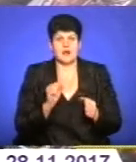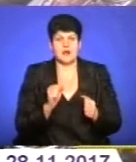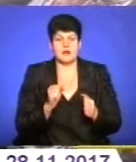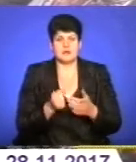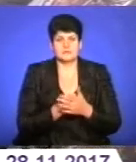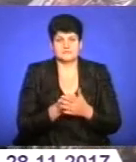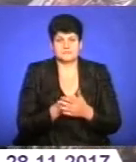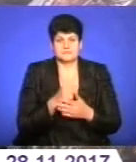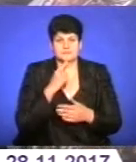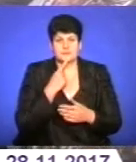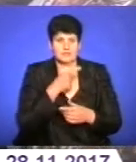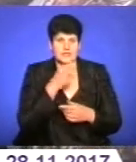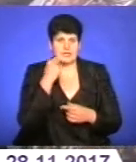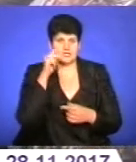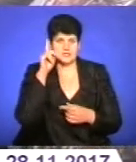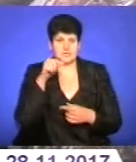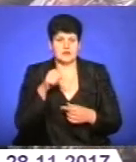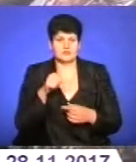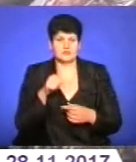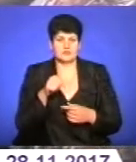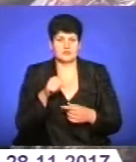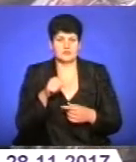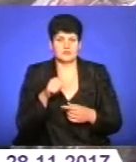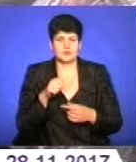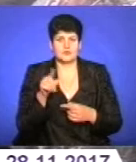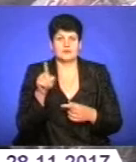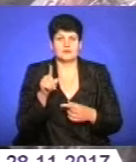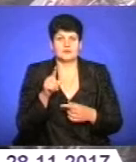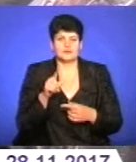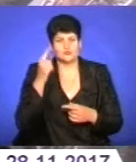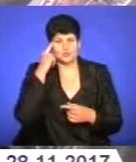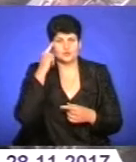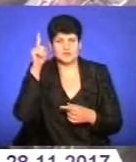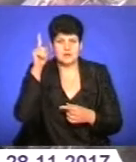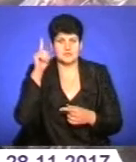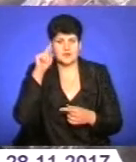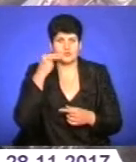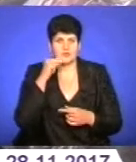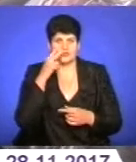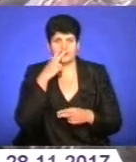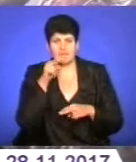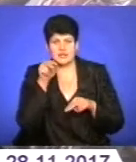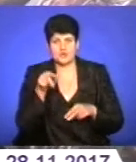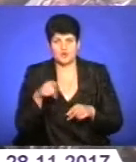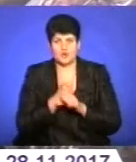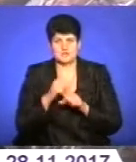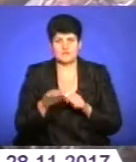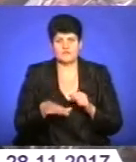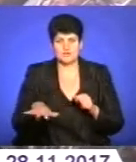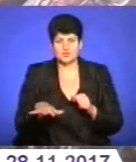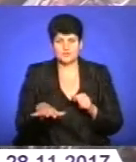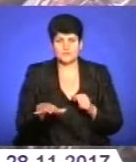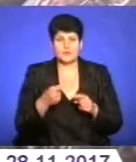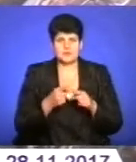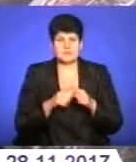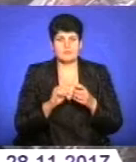дуже тяжко. Вони ж краще знають на горі, чим то, що робиться в долині. Їм кажуть, видніше. Оці всі основні проблеми